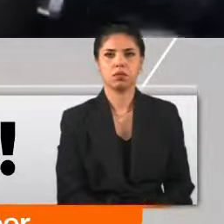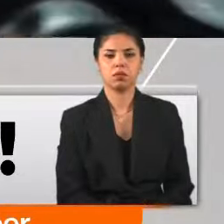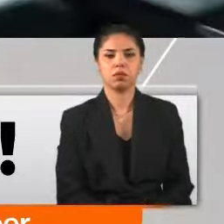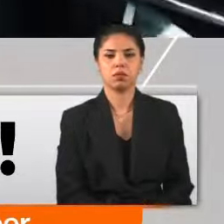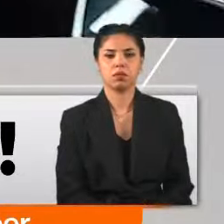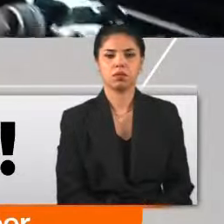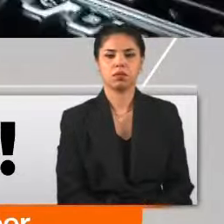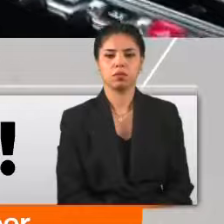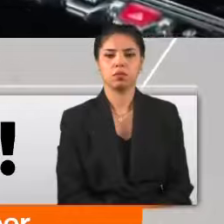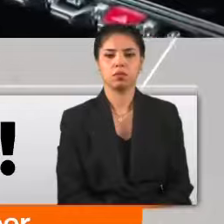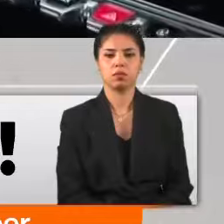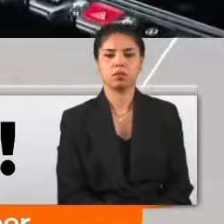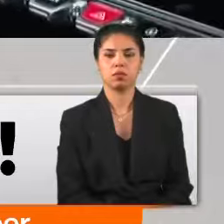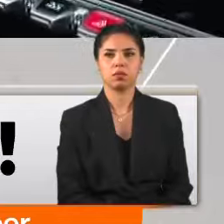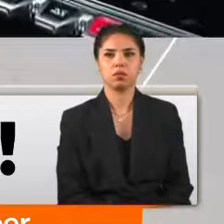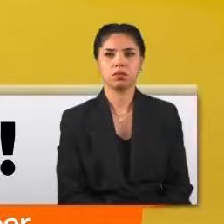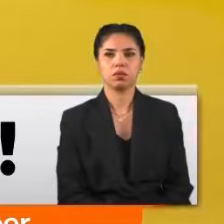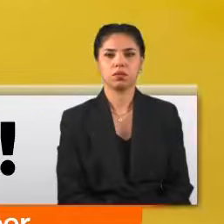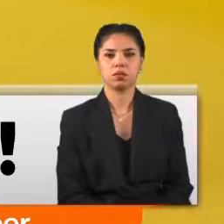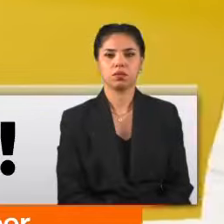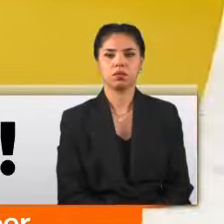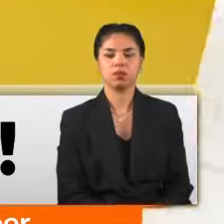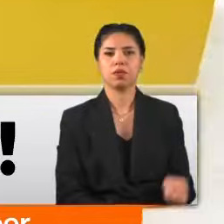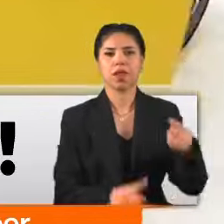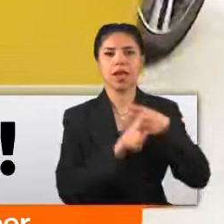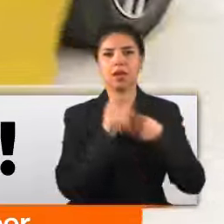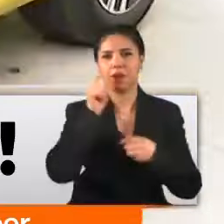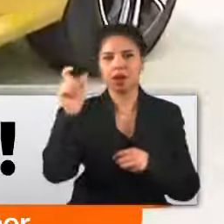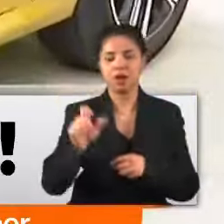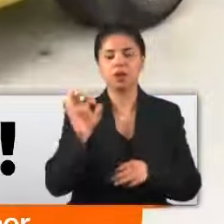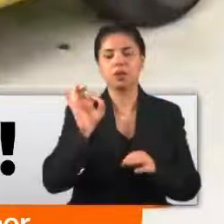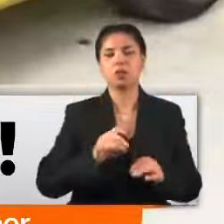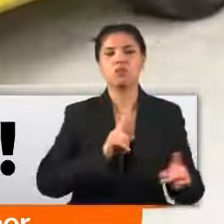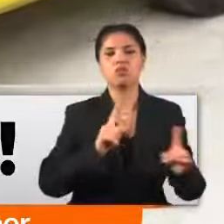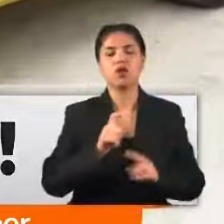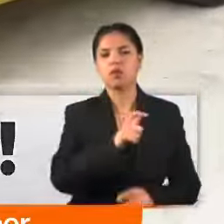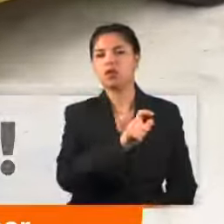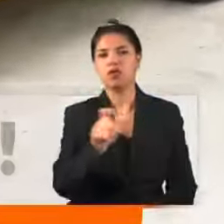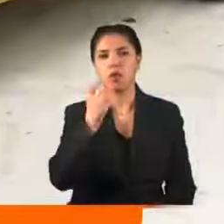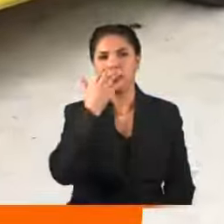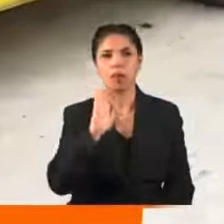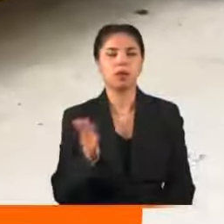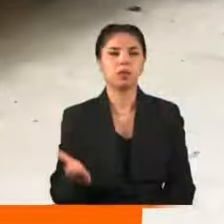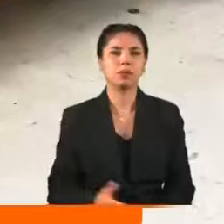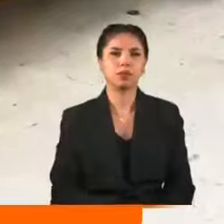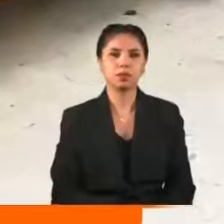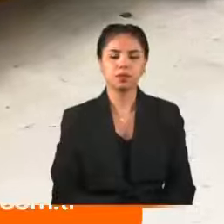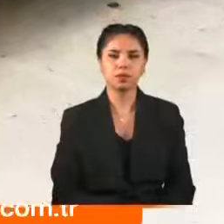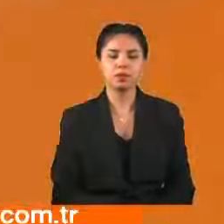zararımız karşılanmıyor şu şartlar altında. Emre Okur şimdi mahkemenin sonucunu bekliyor.